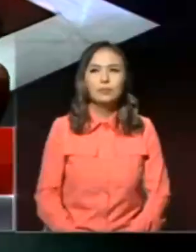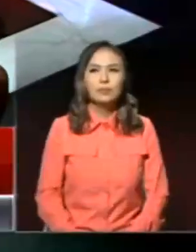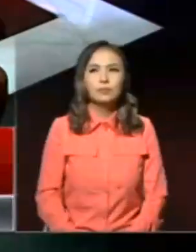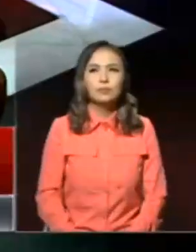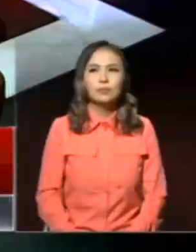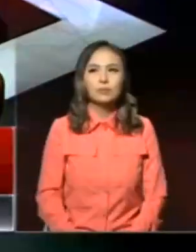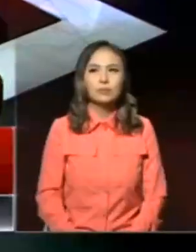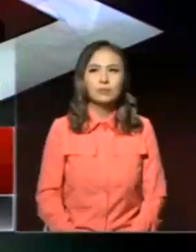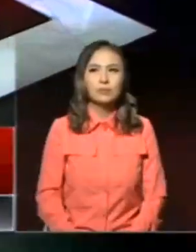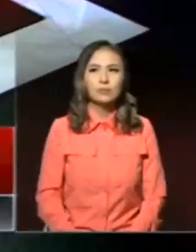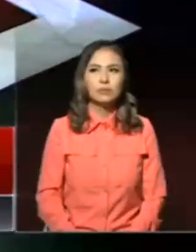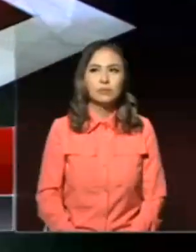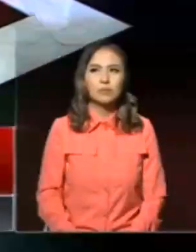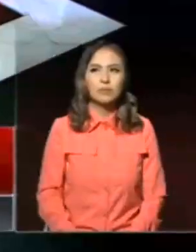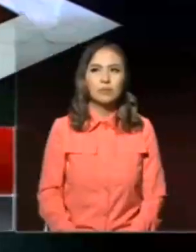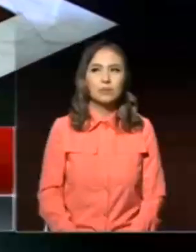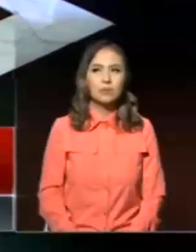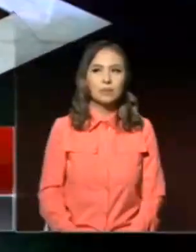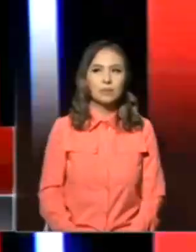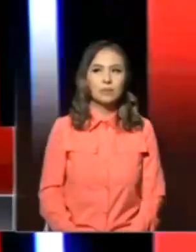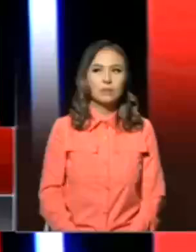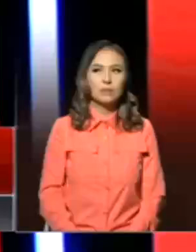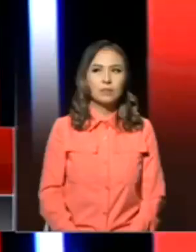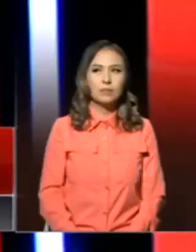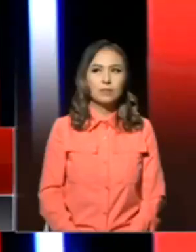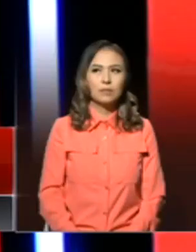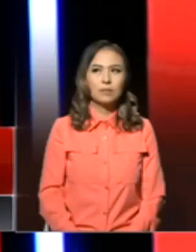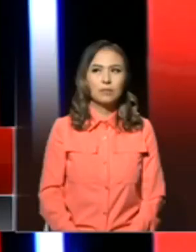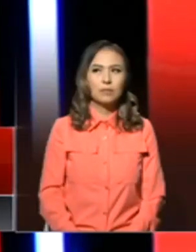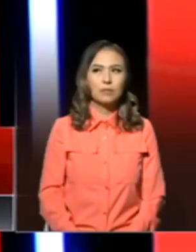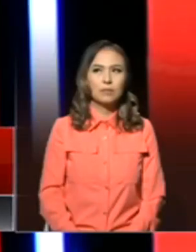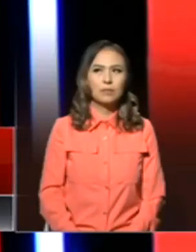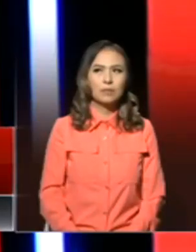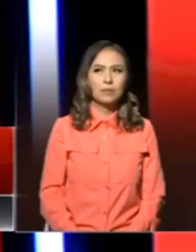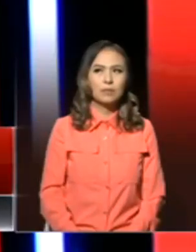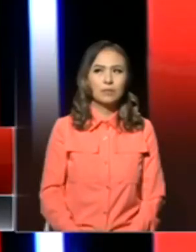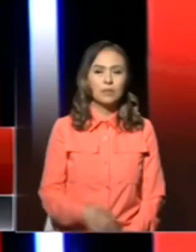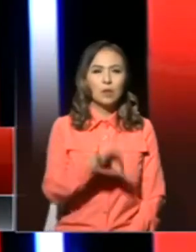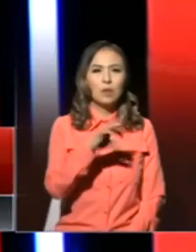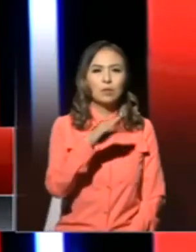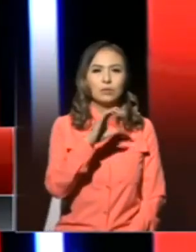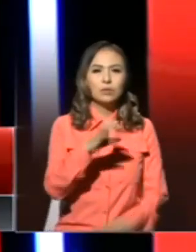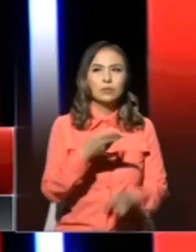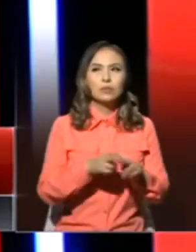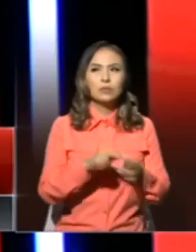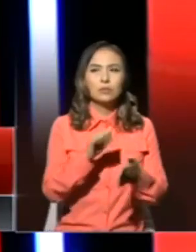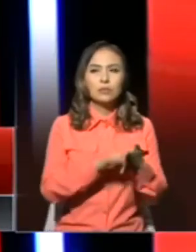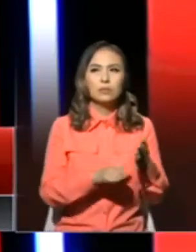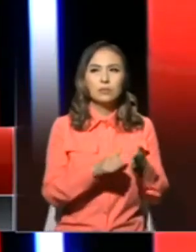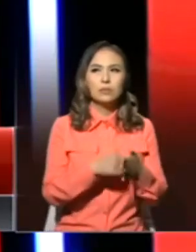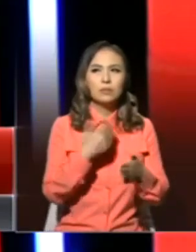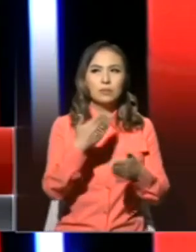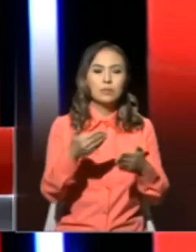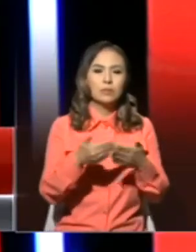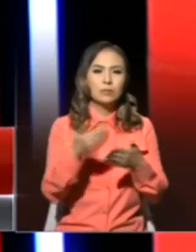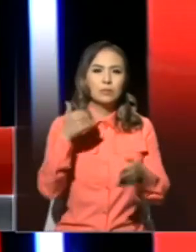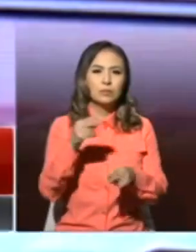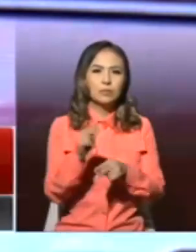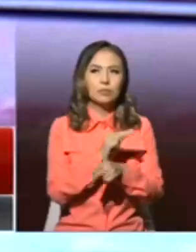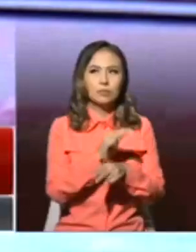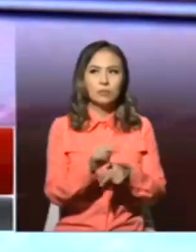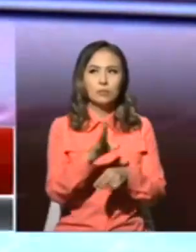кетейінші. Рахмет байланысқа шыққаныңызға, Олжас мырза. Азамат мырза, енді Олжас мырзаны айта берген себебім, Азамат сіздің алдыңыздан өтіп емделген